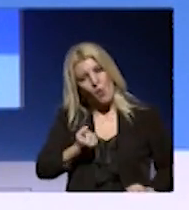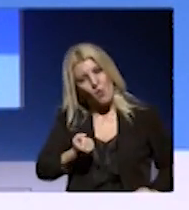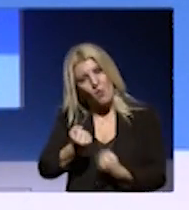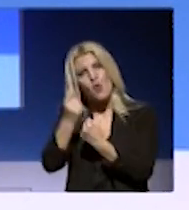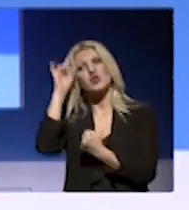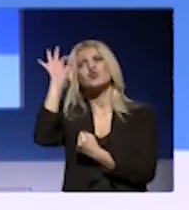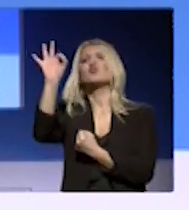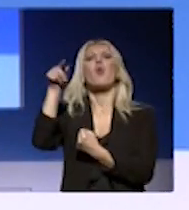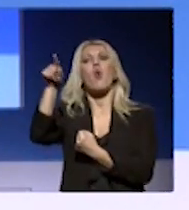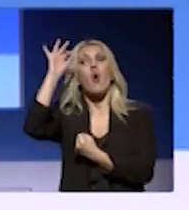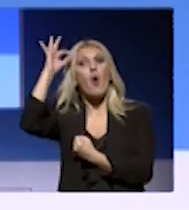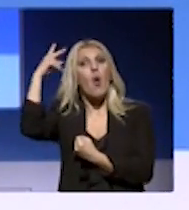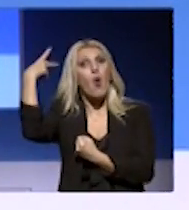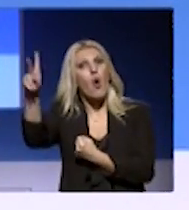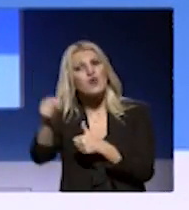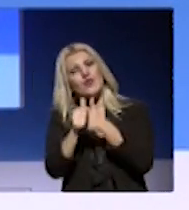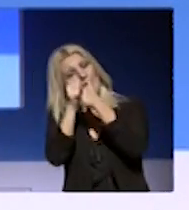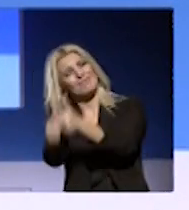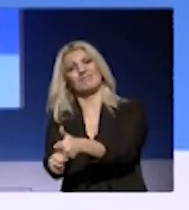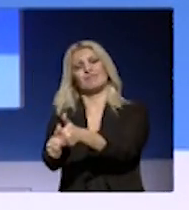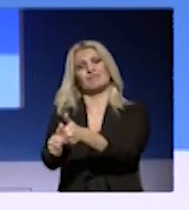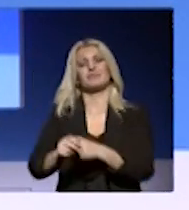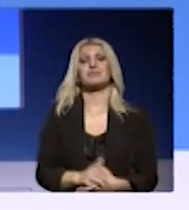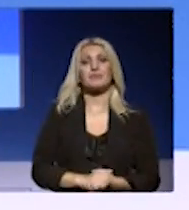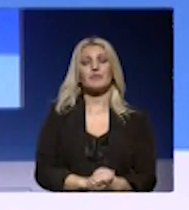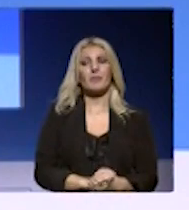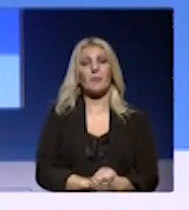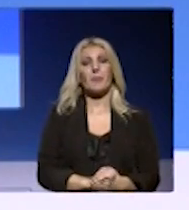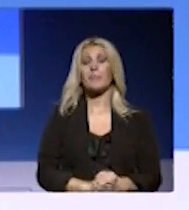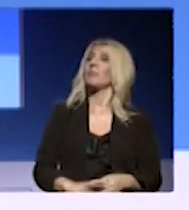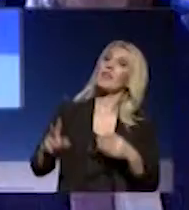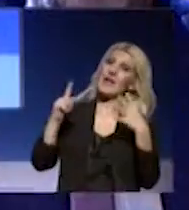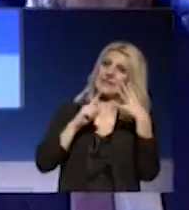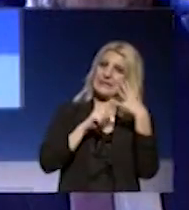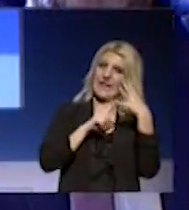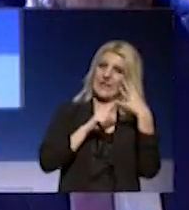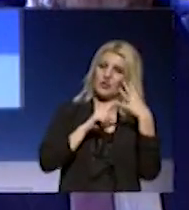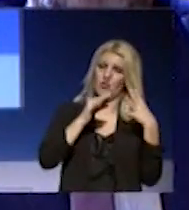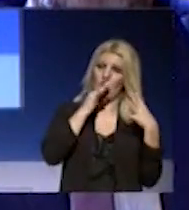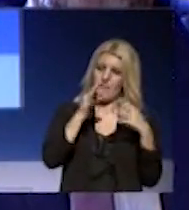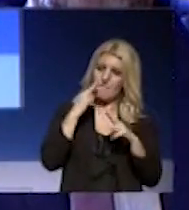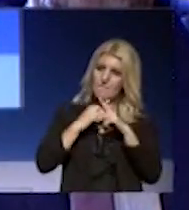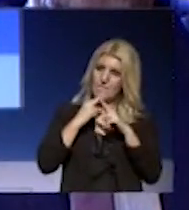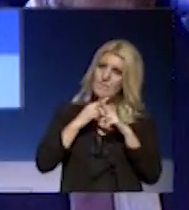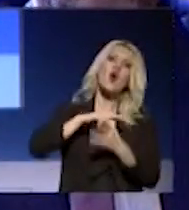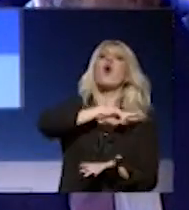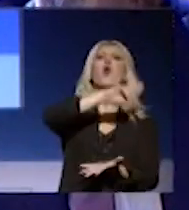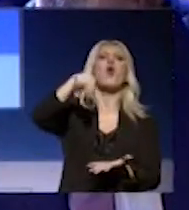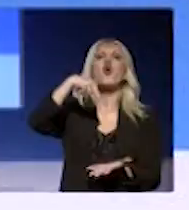Το τέταρτο σημείο στο οποίο θέλω να αναφερθώ αφορά τον ρόλο του κράτους στην